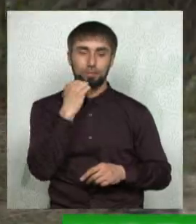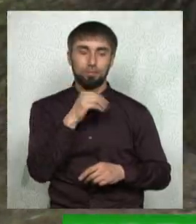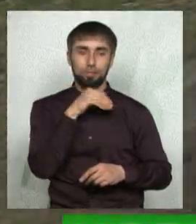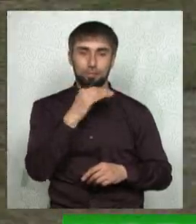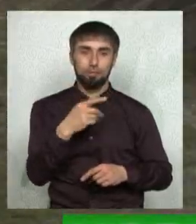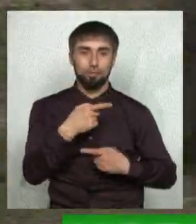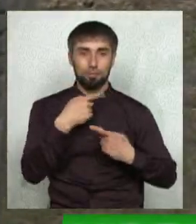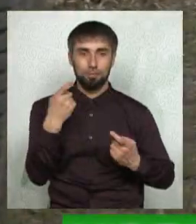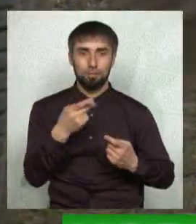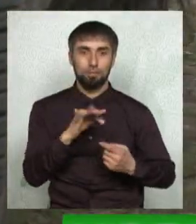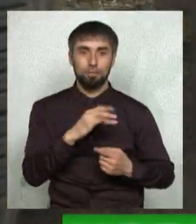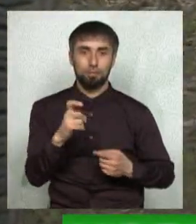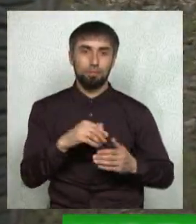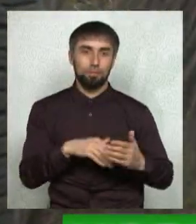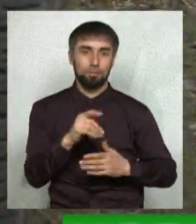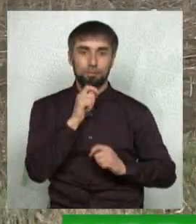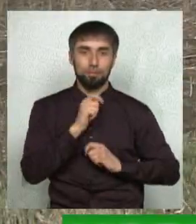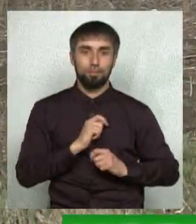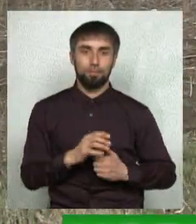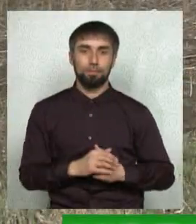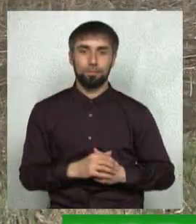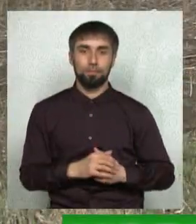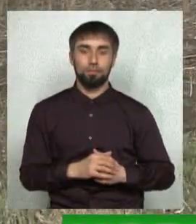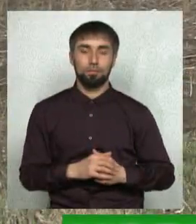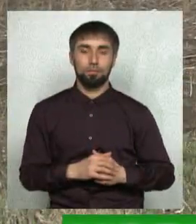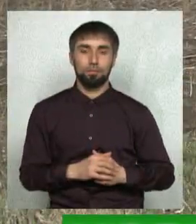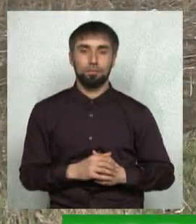дедушек улыбку – для них лучшая награда.